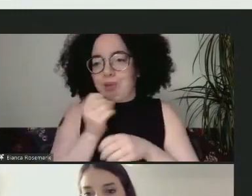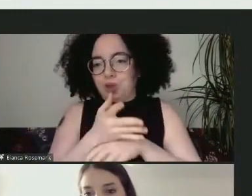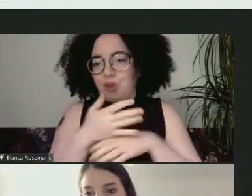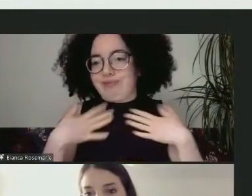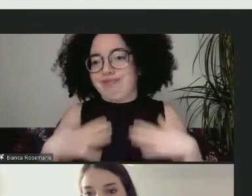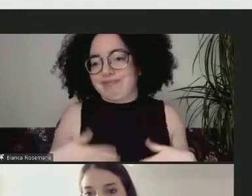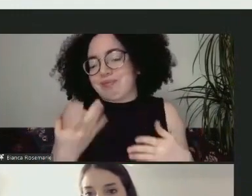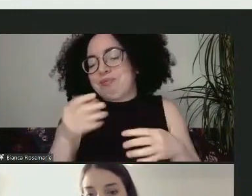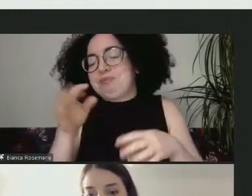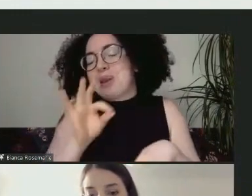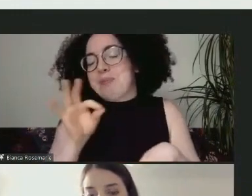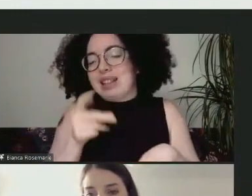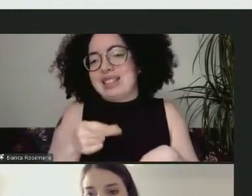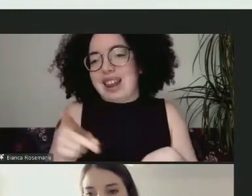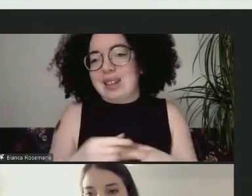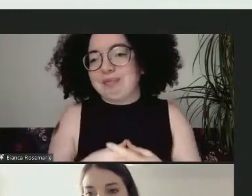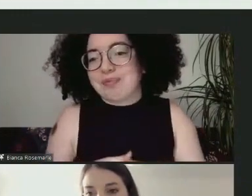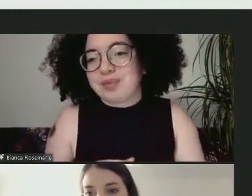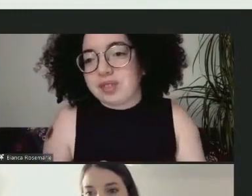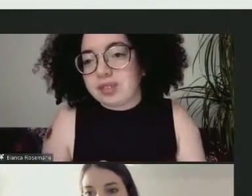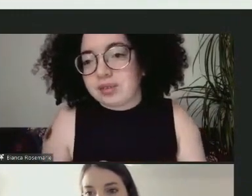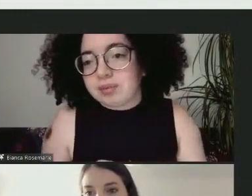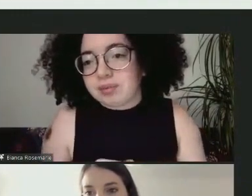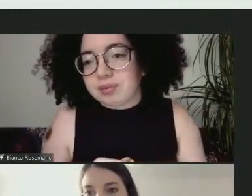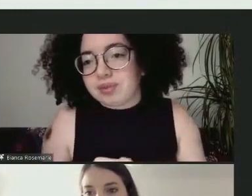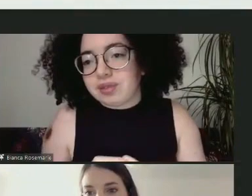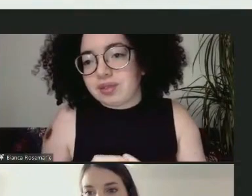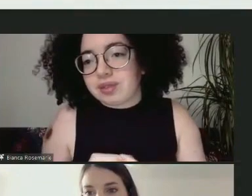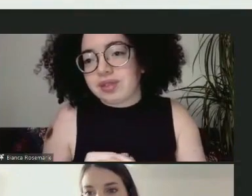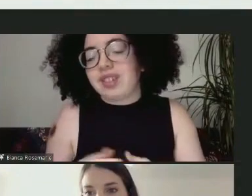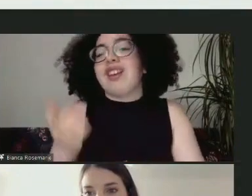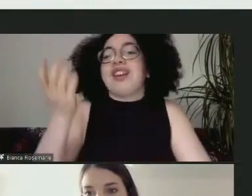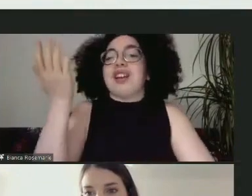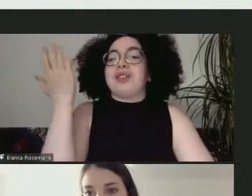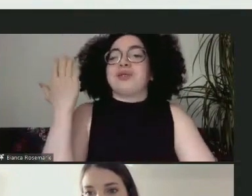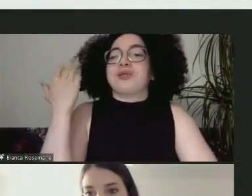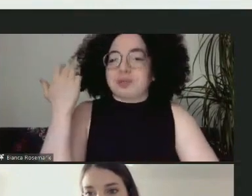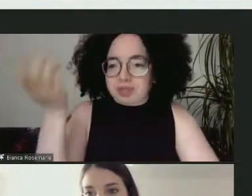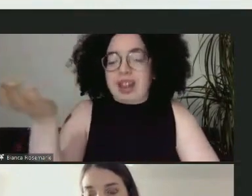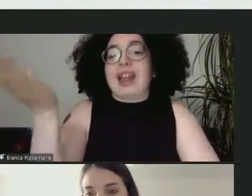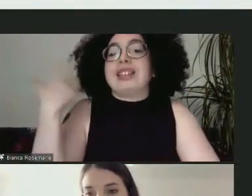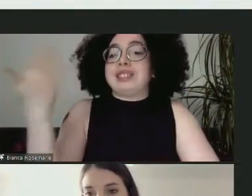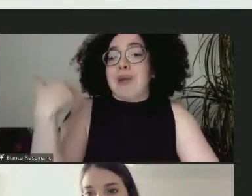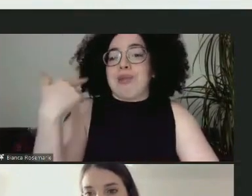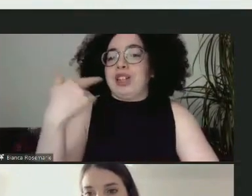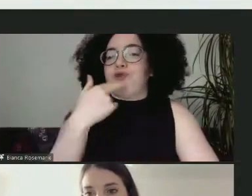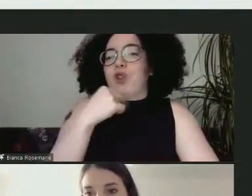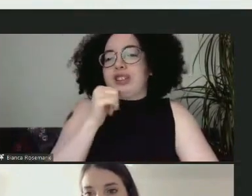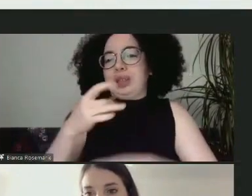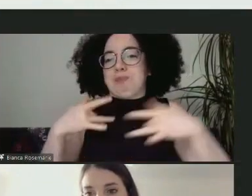Hautfarbe sozusagen. Und ja, dann verfärbt sie sich eben immer heller.